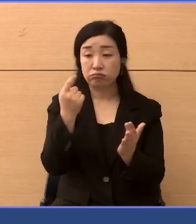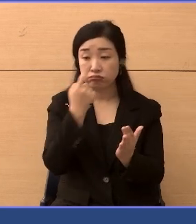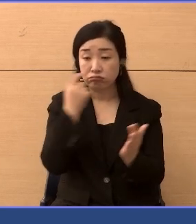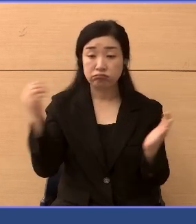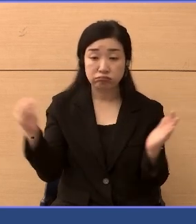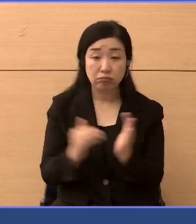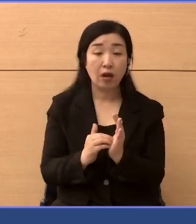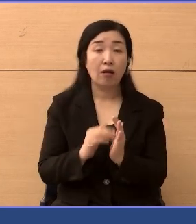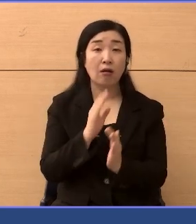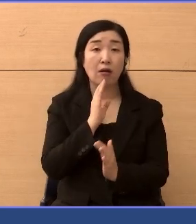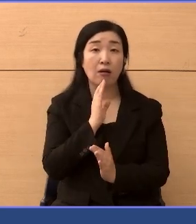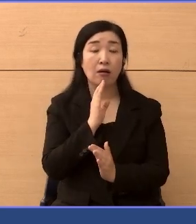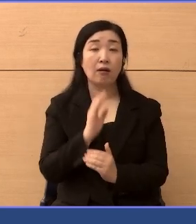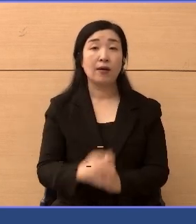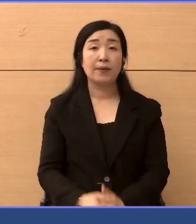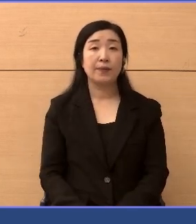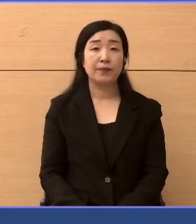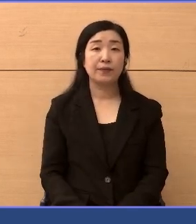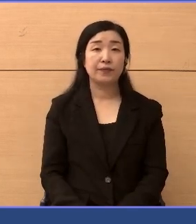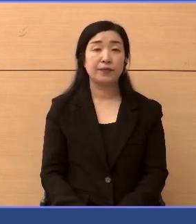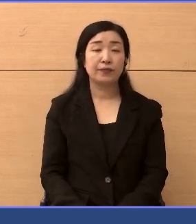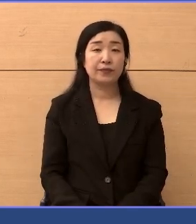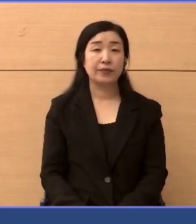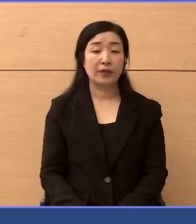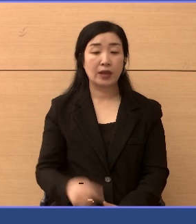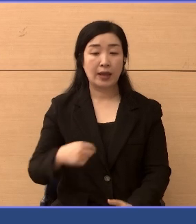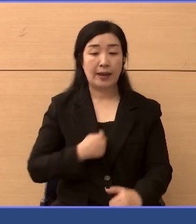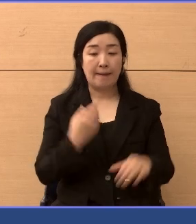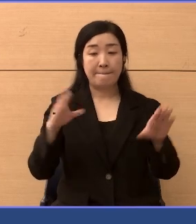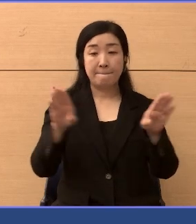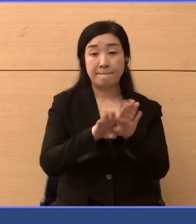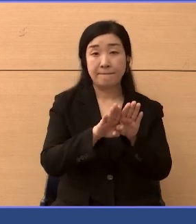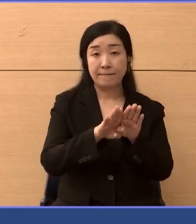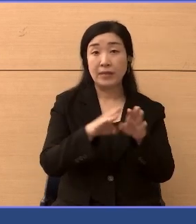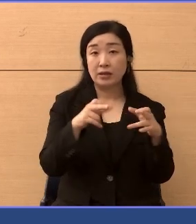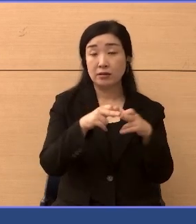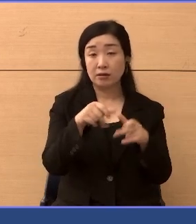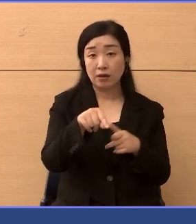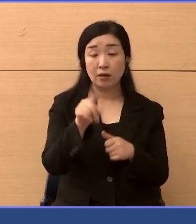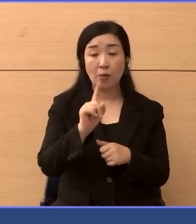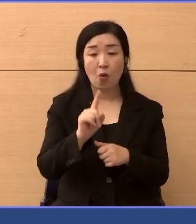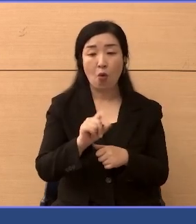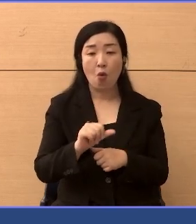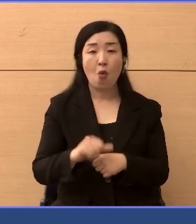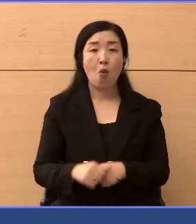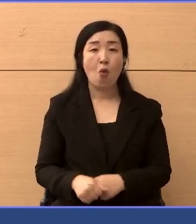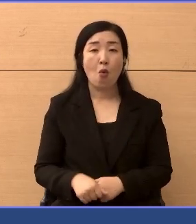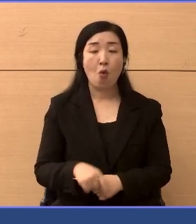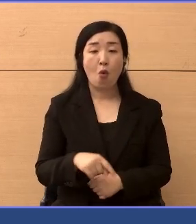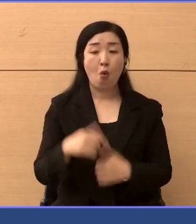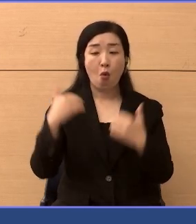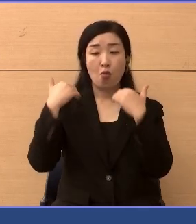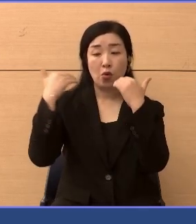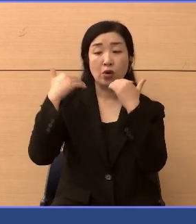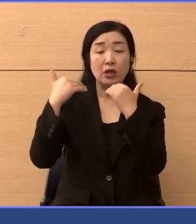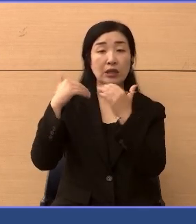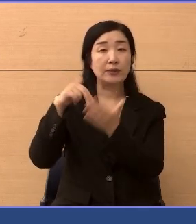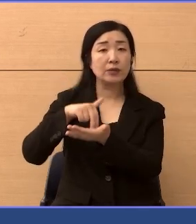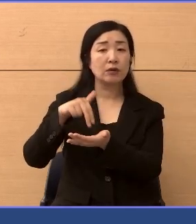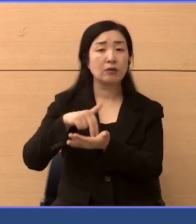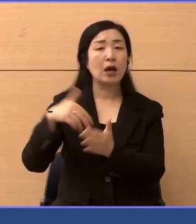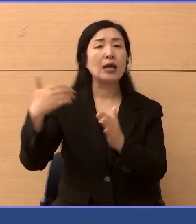significant developmental gains in 이 adults with 발달과 ASD well into 관련해서 their ASD 성인 같은